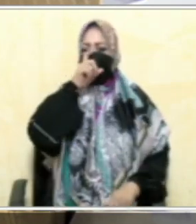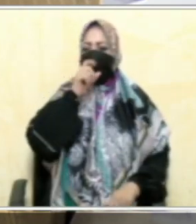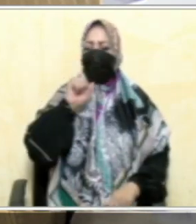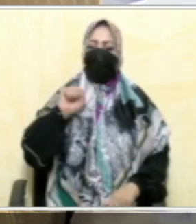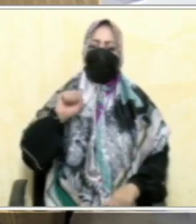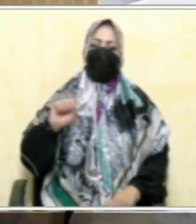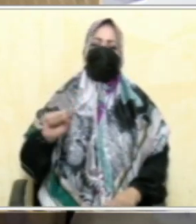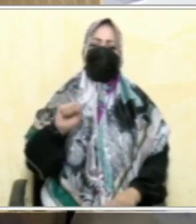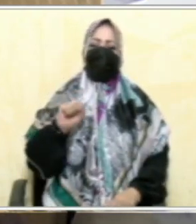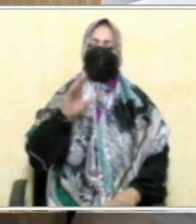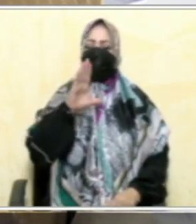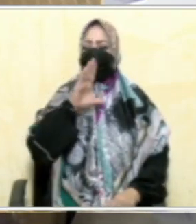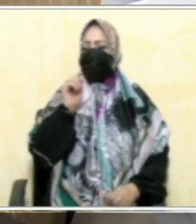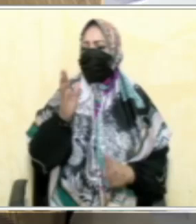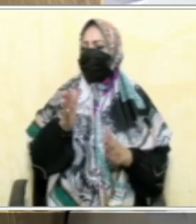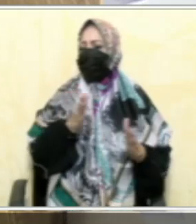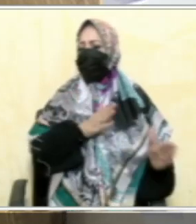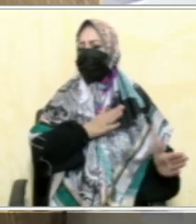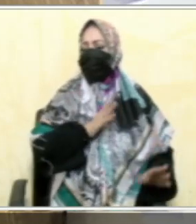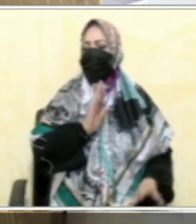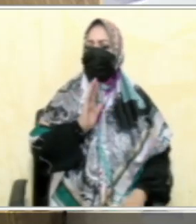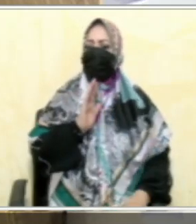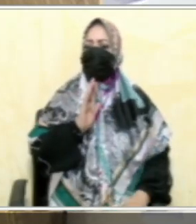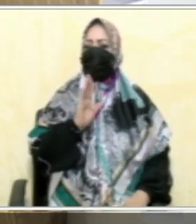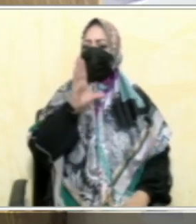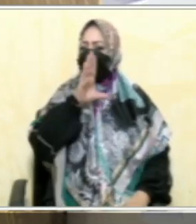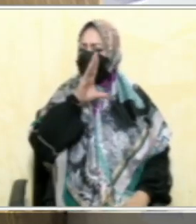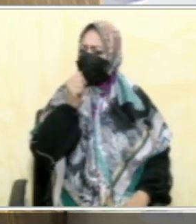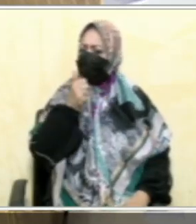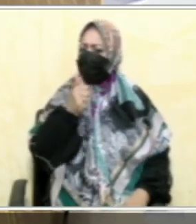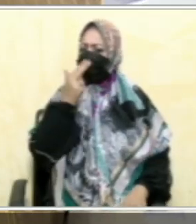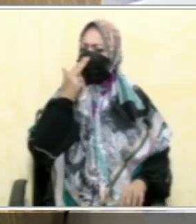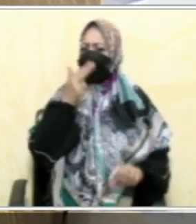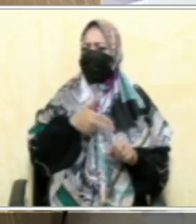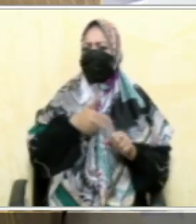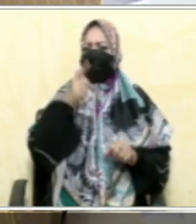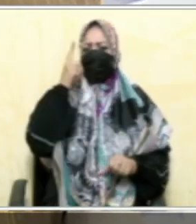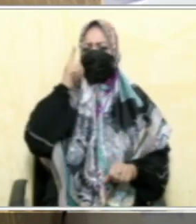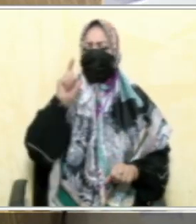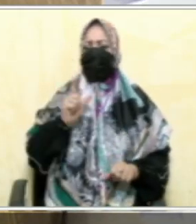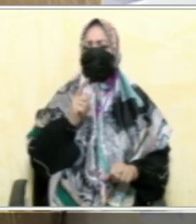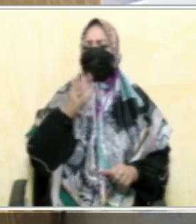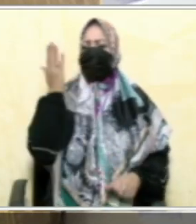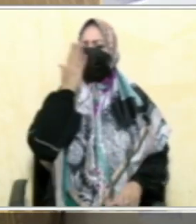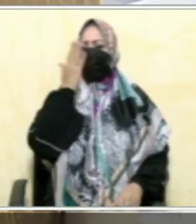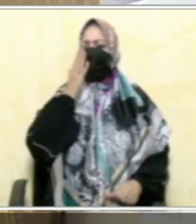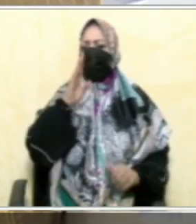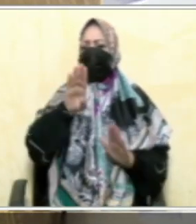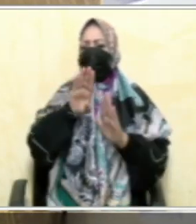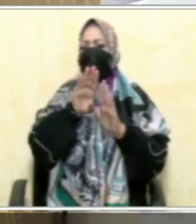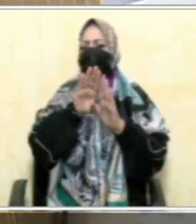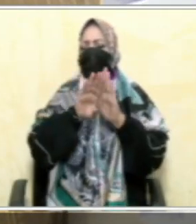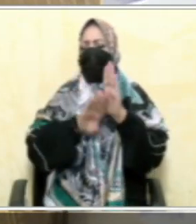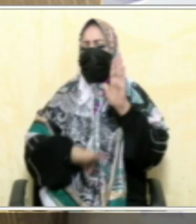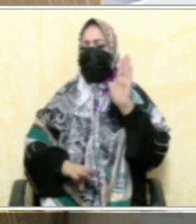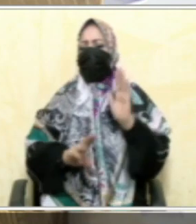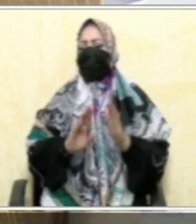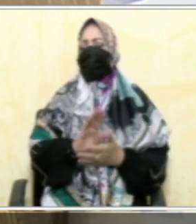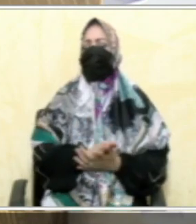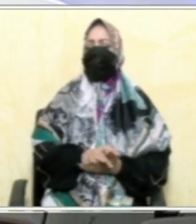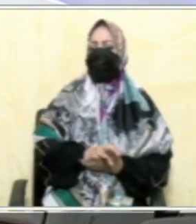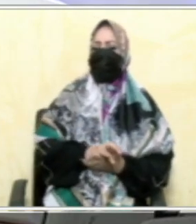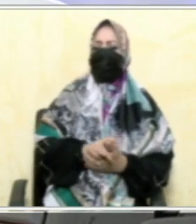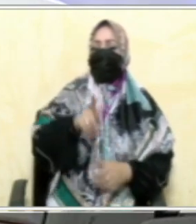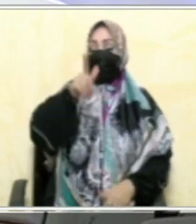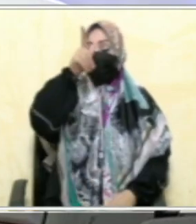متدني، لا تقارن بالأردن رغم فقرها وضعف مواردها، ولا